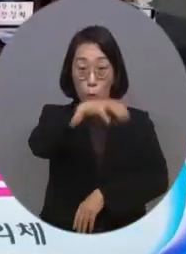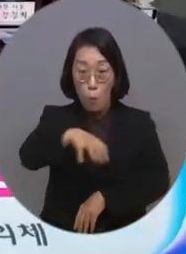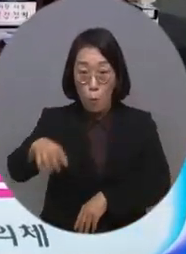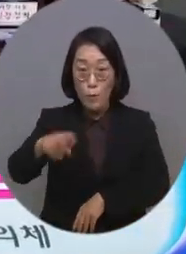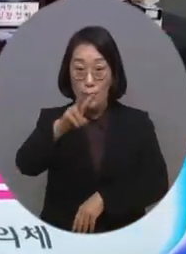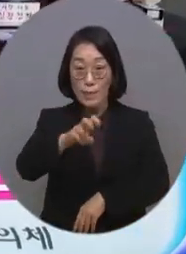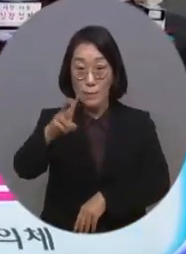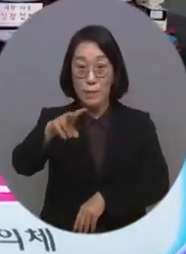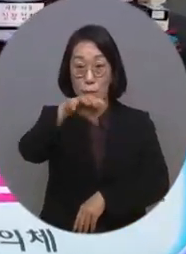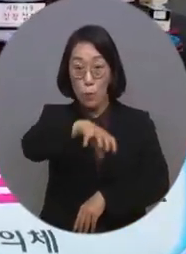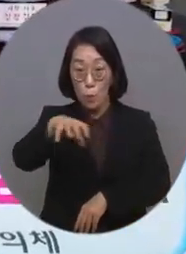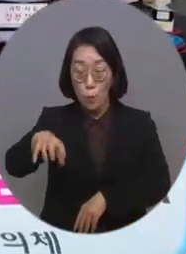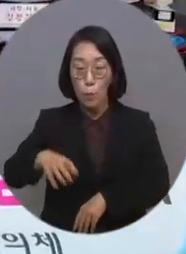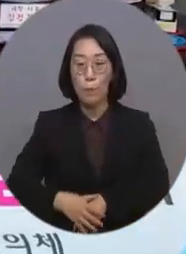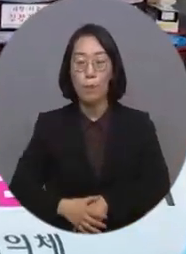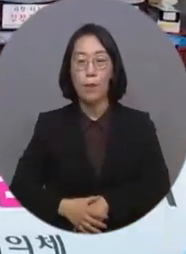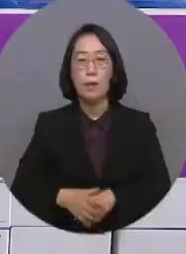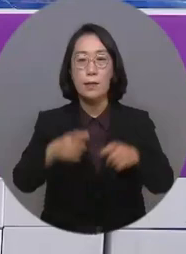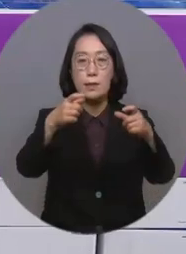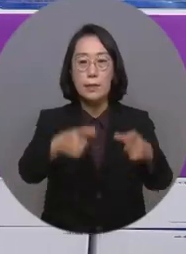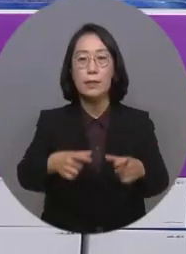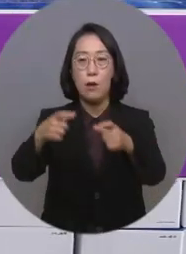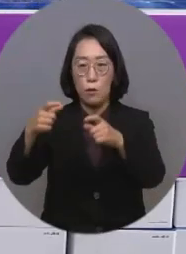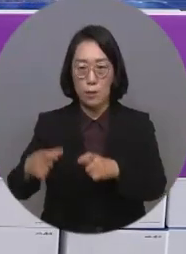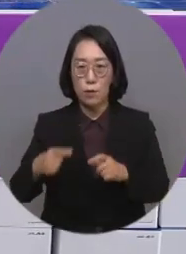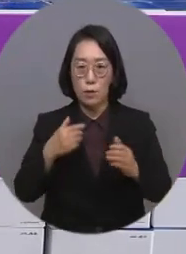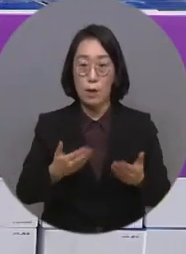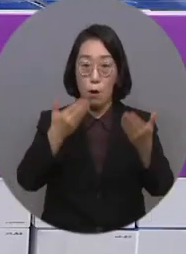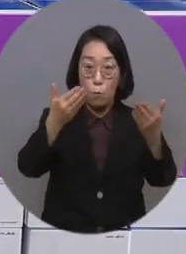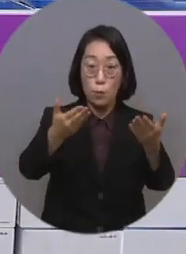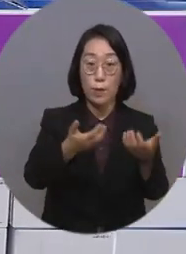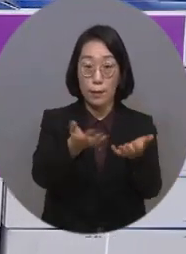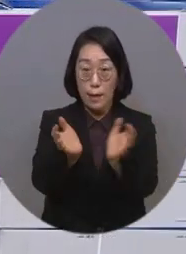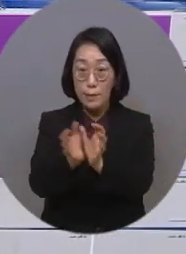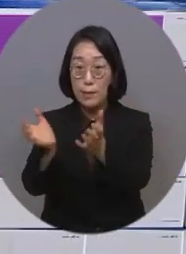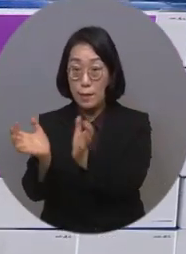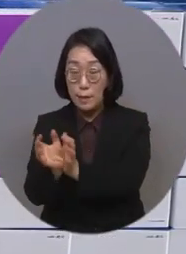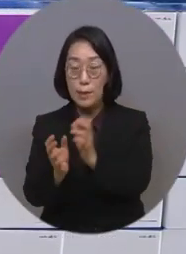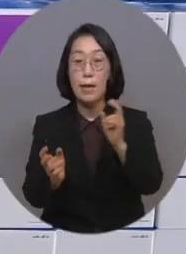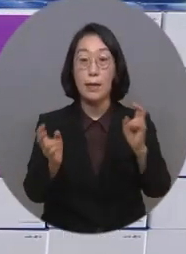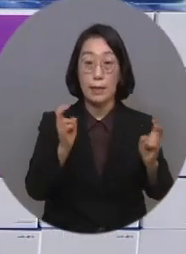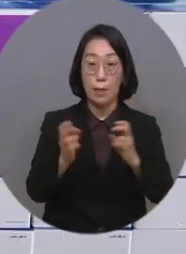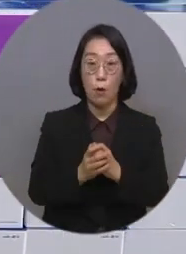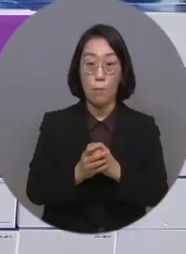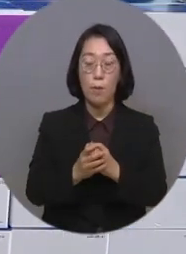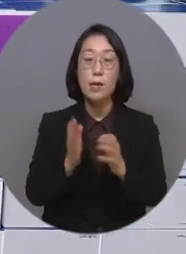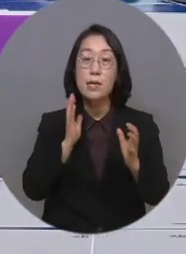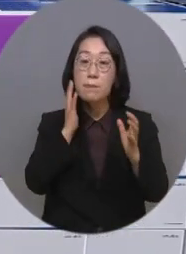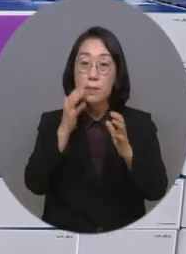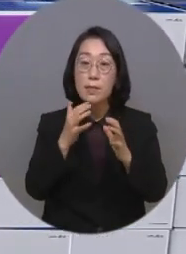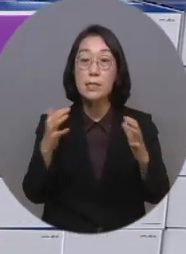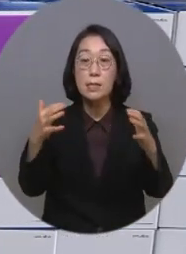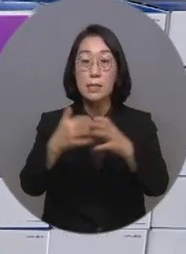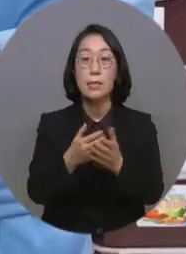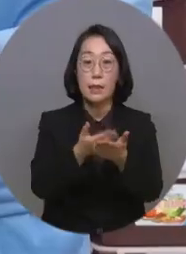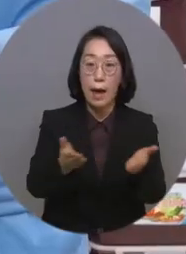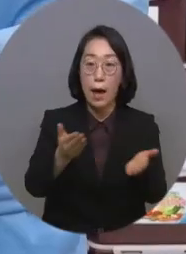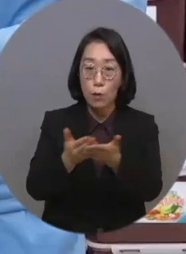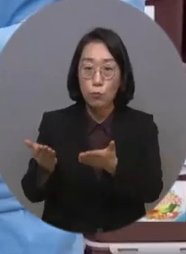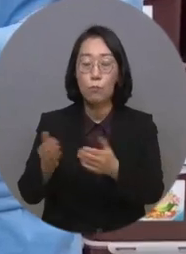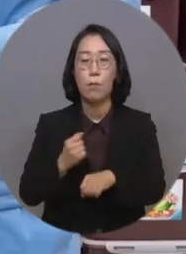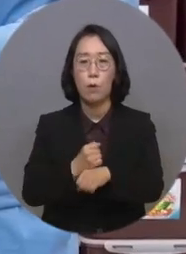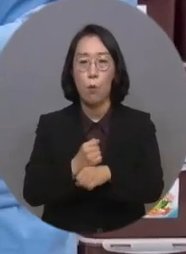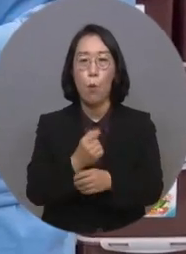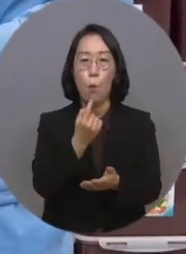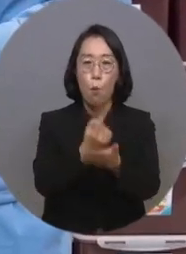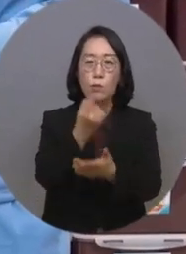시군 전역에서는 각 지자체, 봉사단체, 기업들이 사랑의 김장김치 나눔 행사를 열고 독거